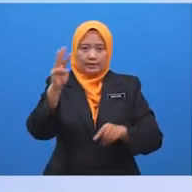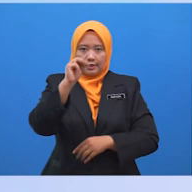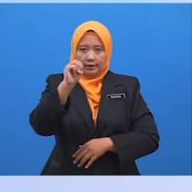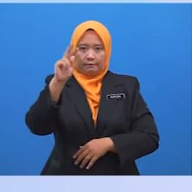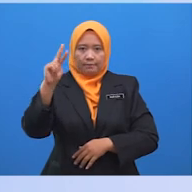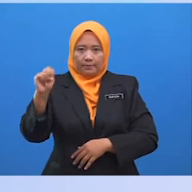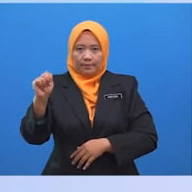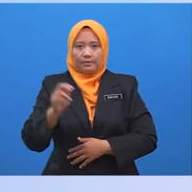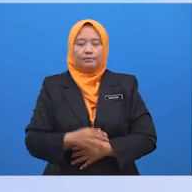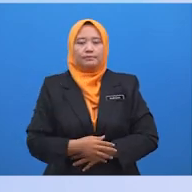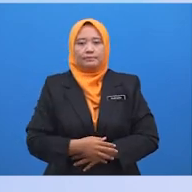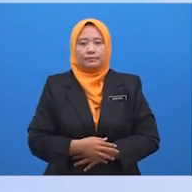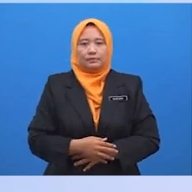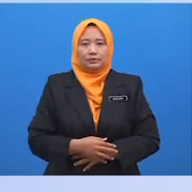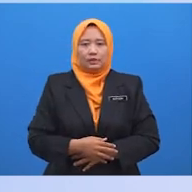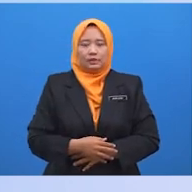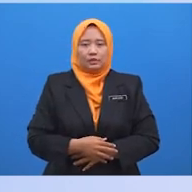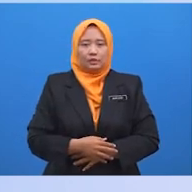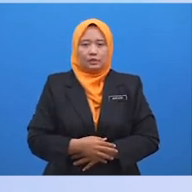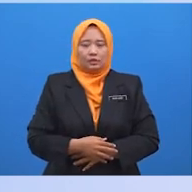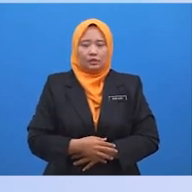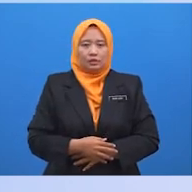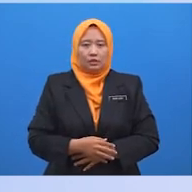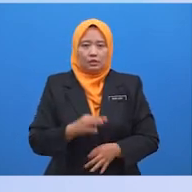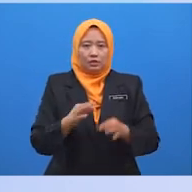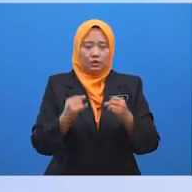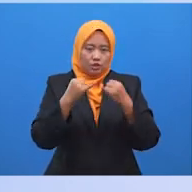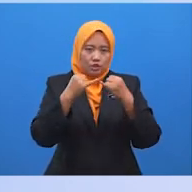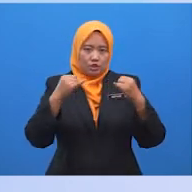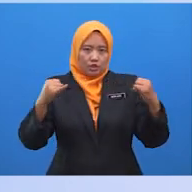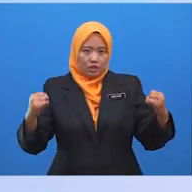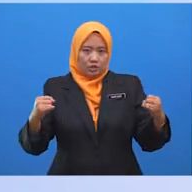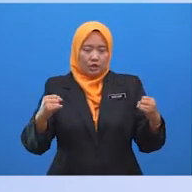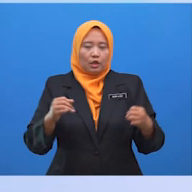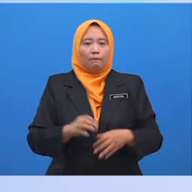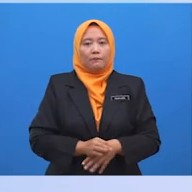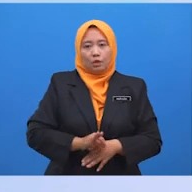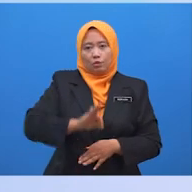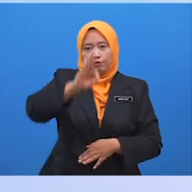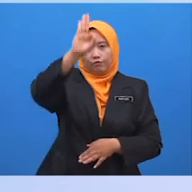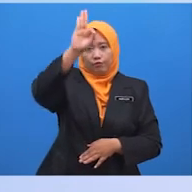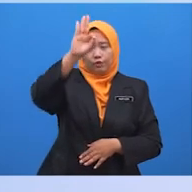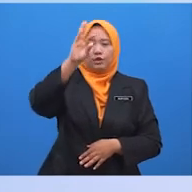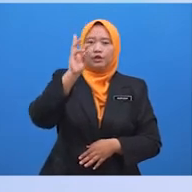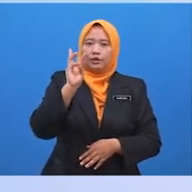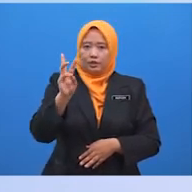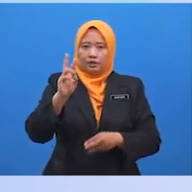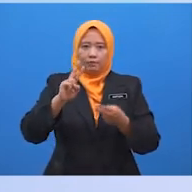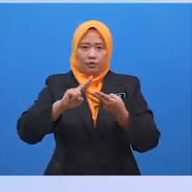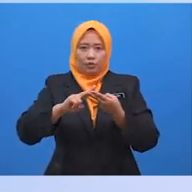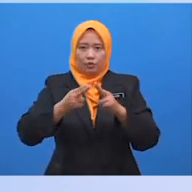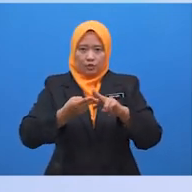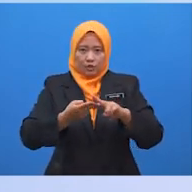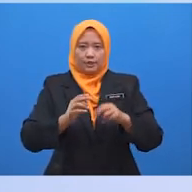Jika jarak mengufuk titik P dari paksi Y ialah 6 unit. Di